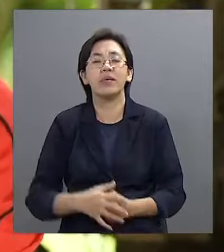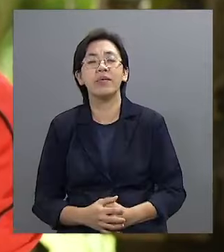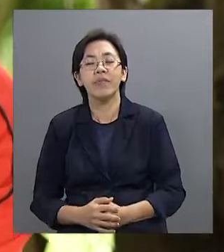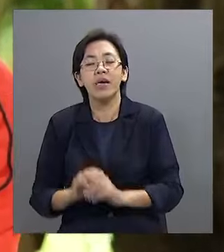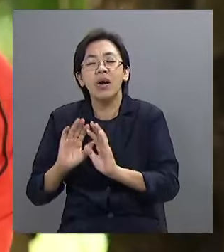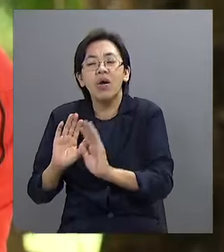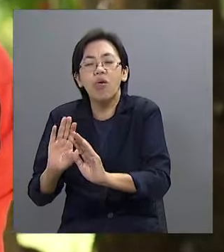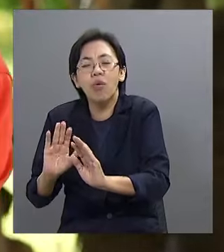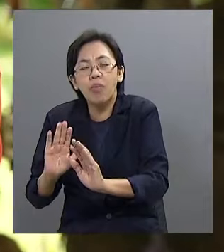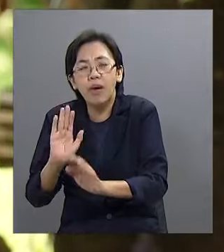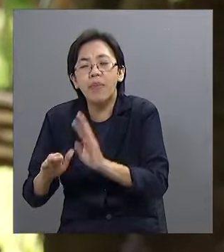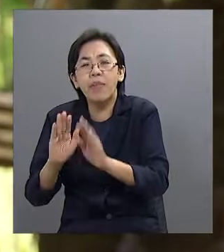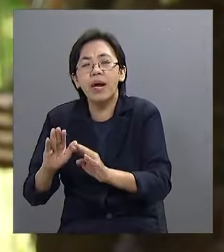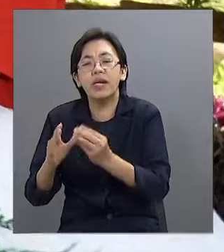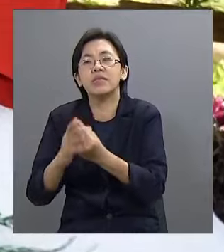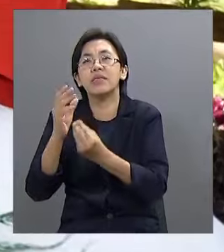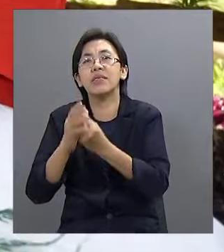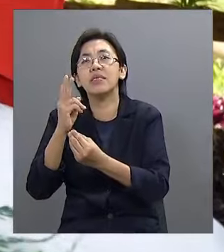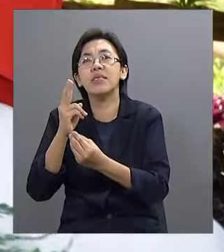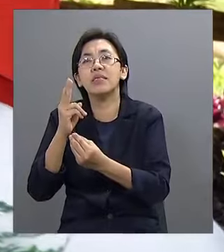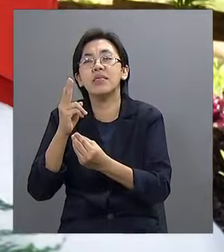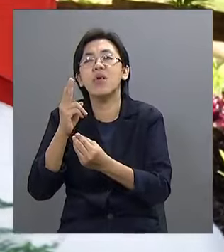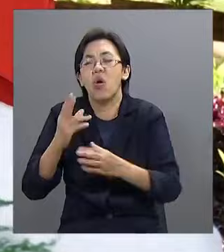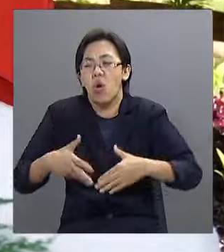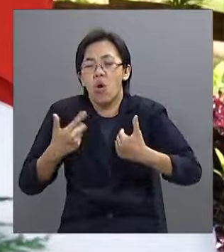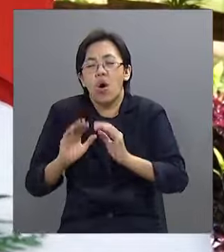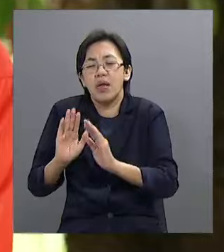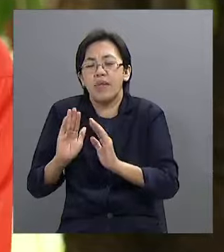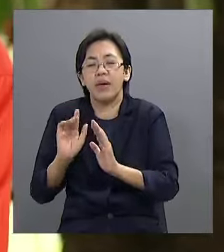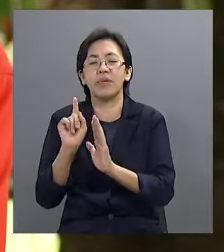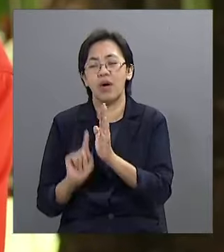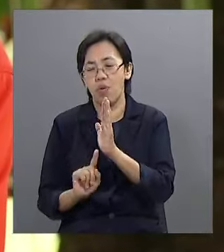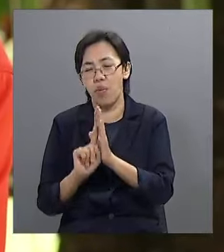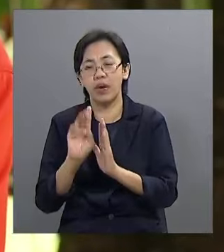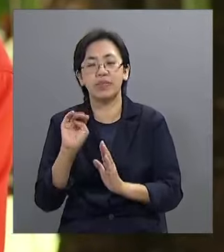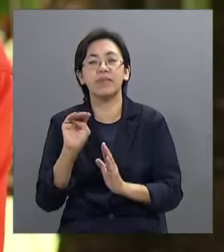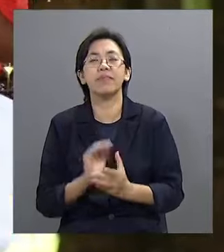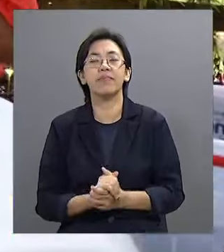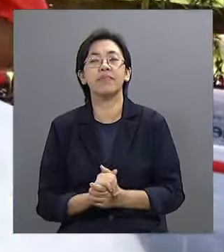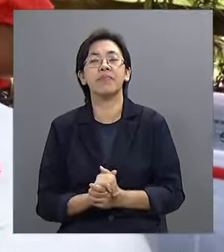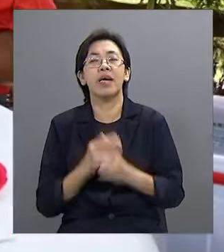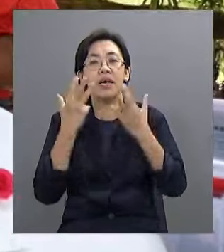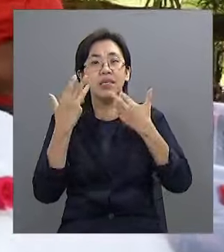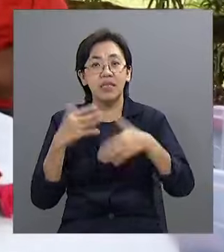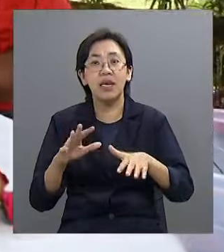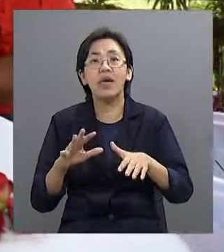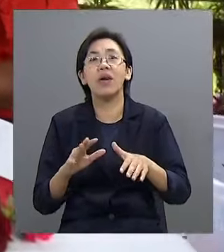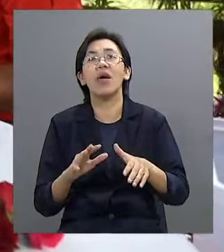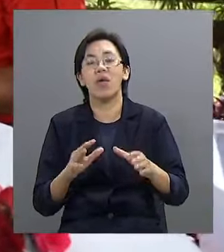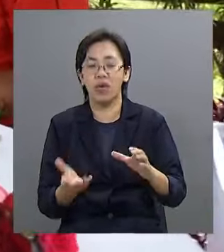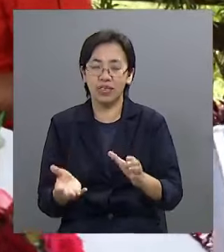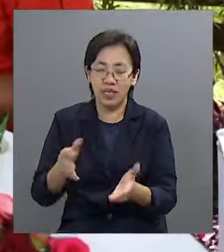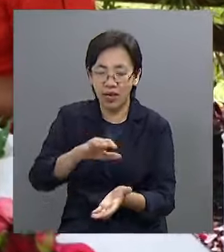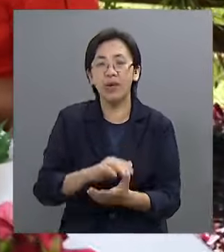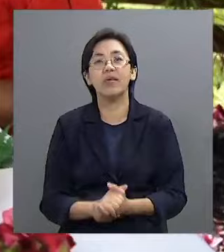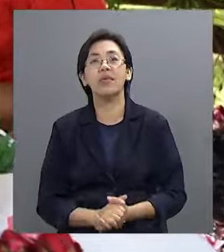าณ40องศา หลังจากนั้นก็คือเราก็จะได้ พอเสร็จแล้วก็เราก็จะเทออก หลังจากที่เราเอาไปอบไว้